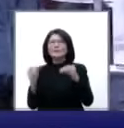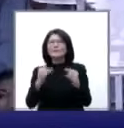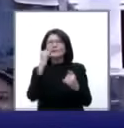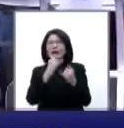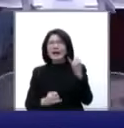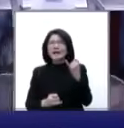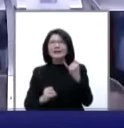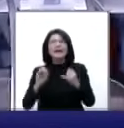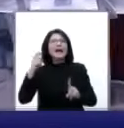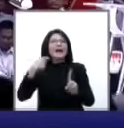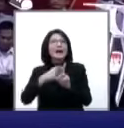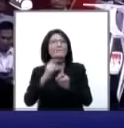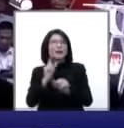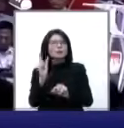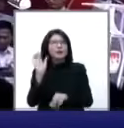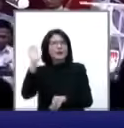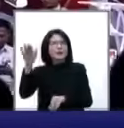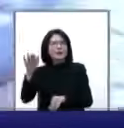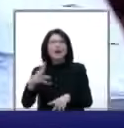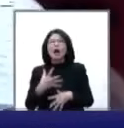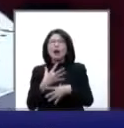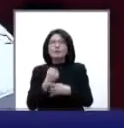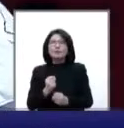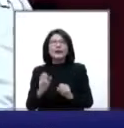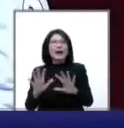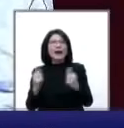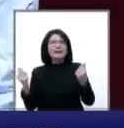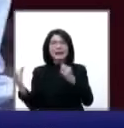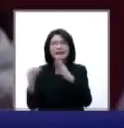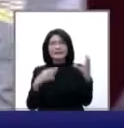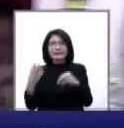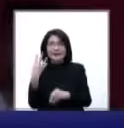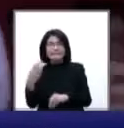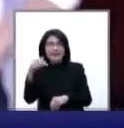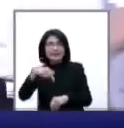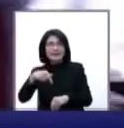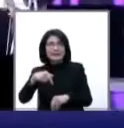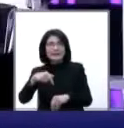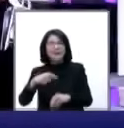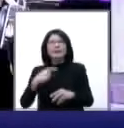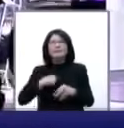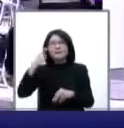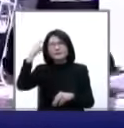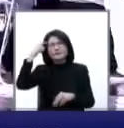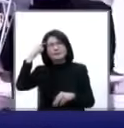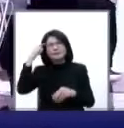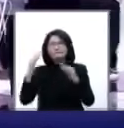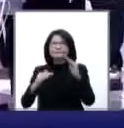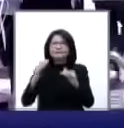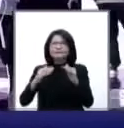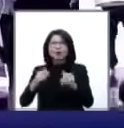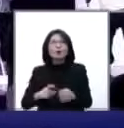orang Indonesia dengan orang Jepang tuh sama bahwa mereka dalam budayanya itu memang memiliki belief untuk tidak boleh